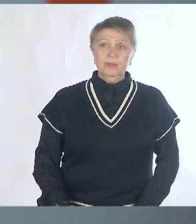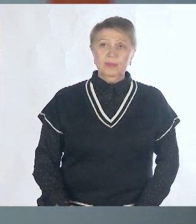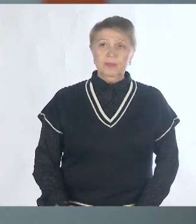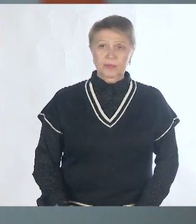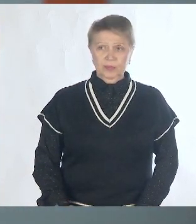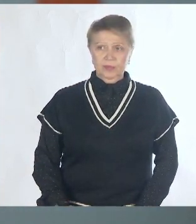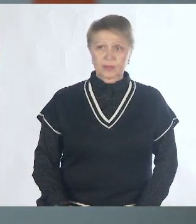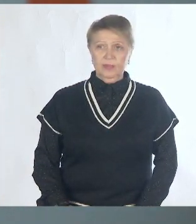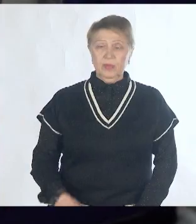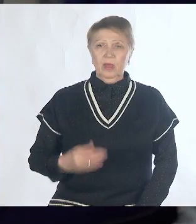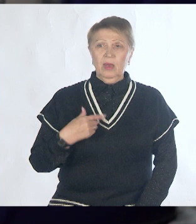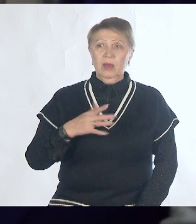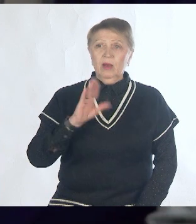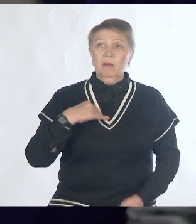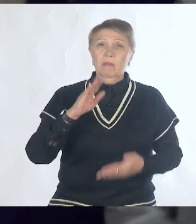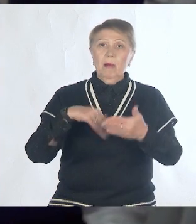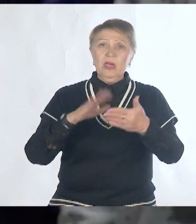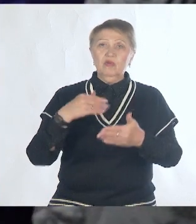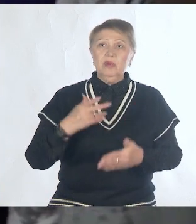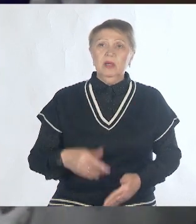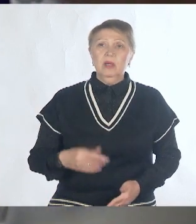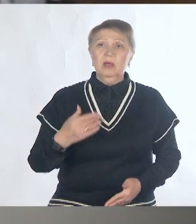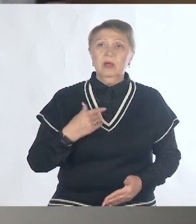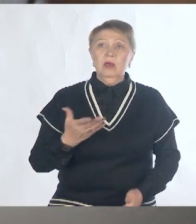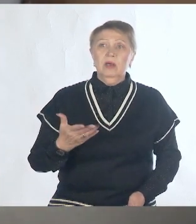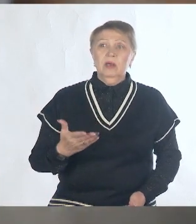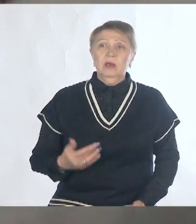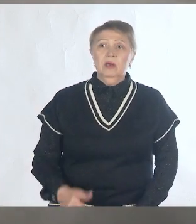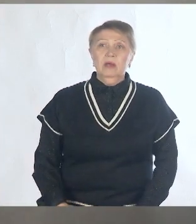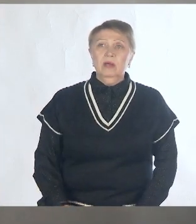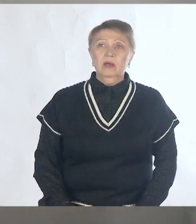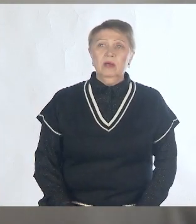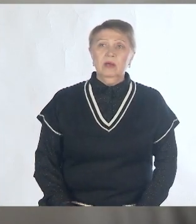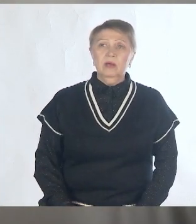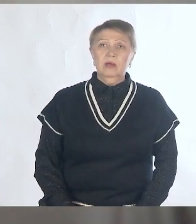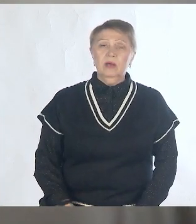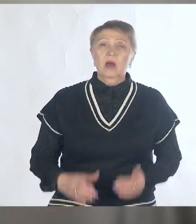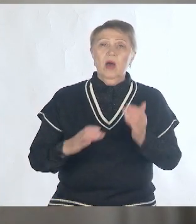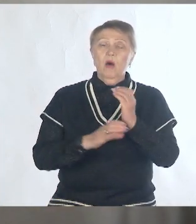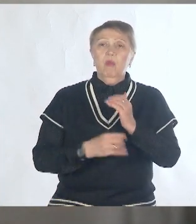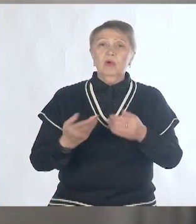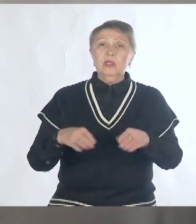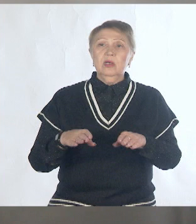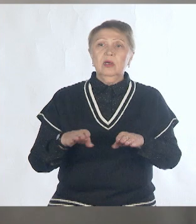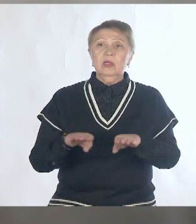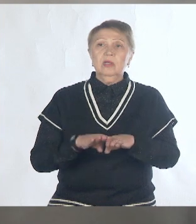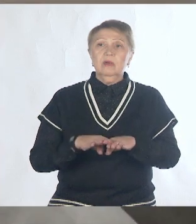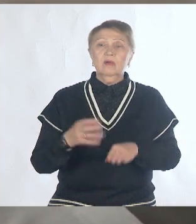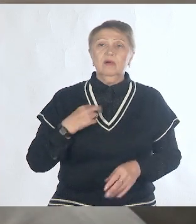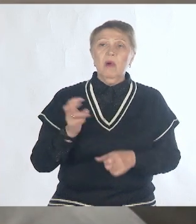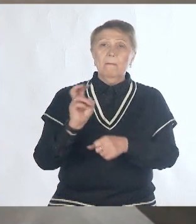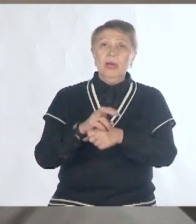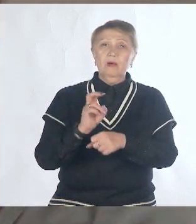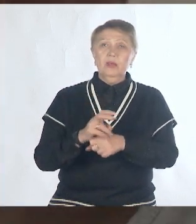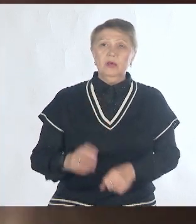по плюсов теплее по праву то ребят после нато голову приходит а